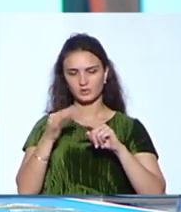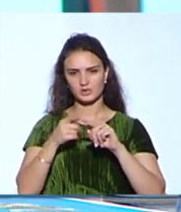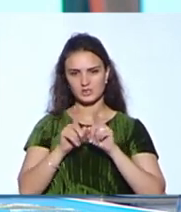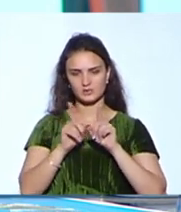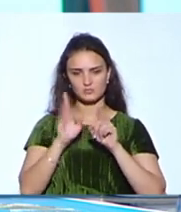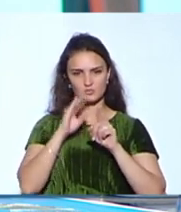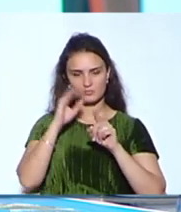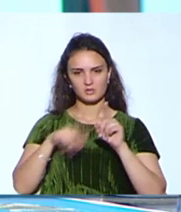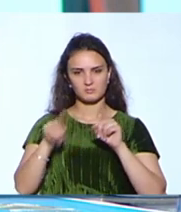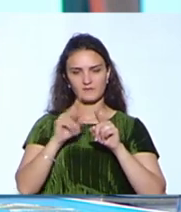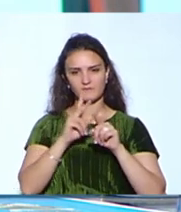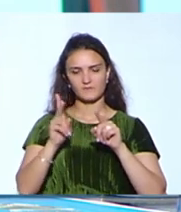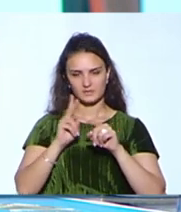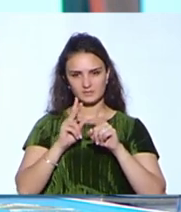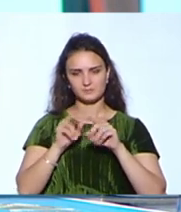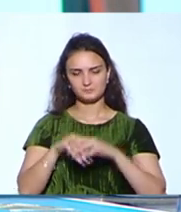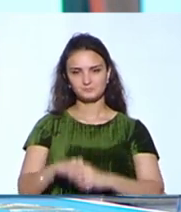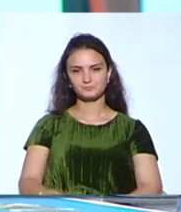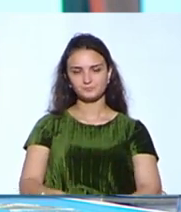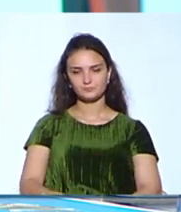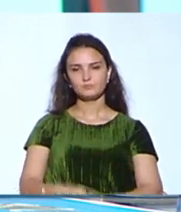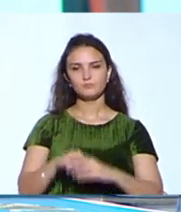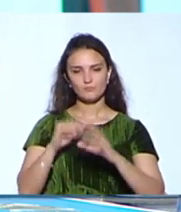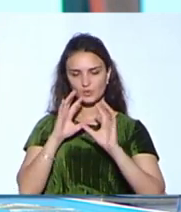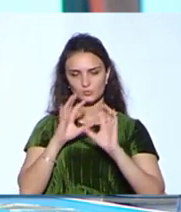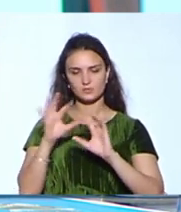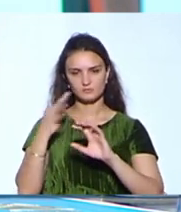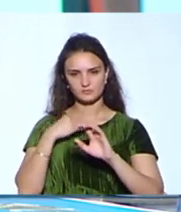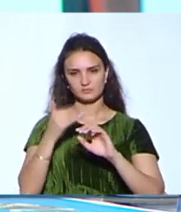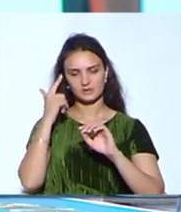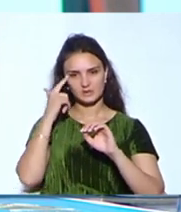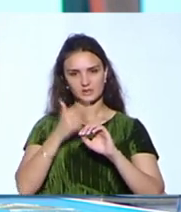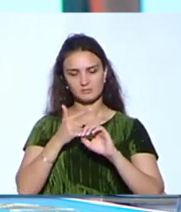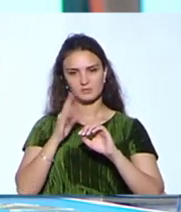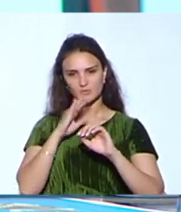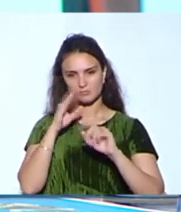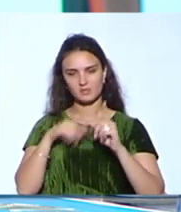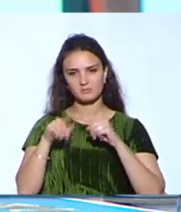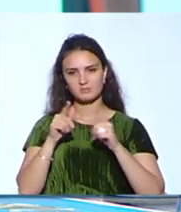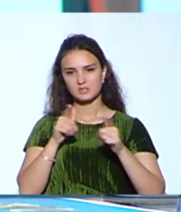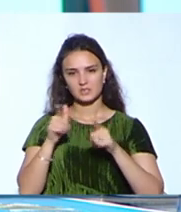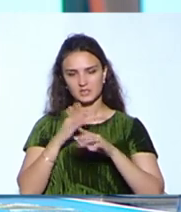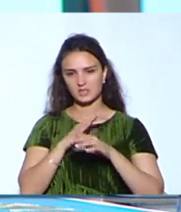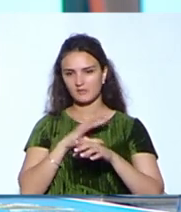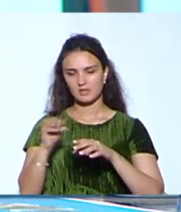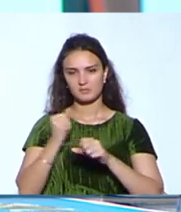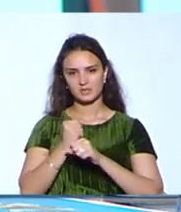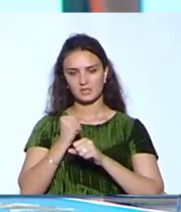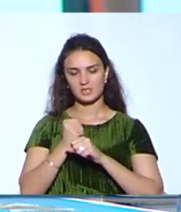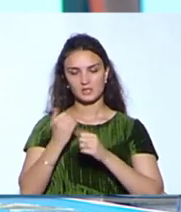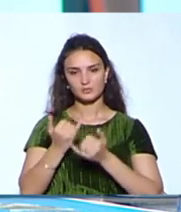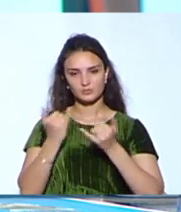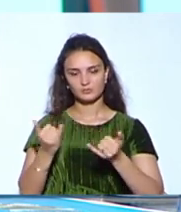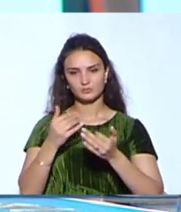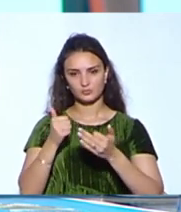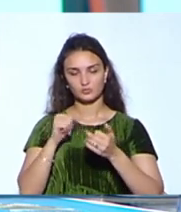ასეთ მშობლებს? მშობლები, რომლებიც ზრუნავენ შვილების განათლებაზე. მშობლები, რომლებიც მზად არიან ყველაფერი გაიღონ,